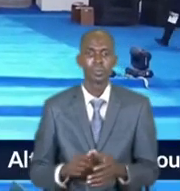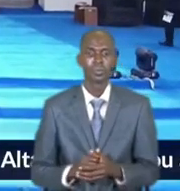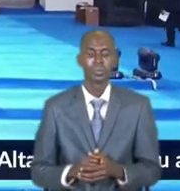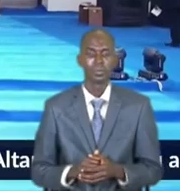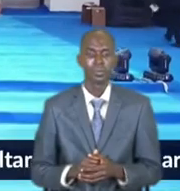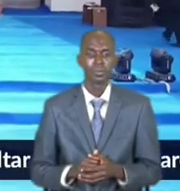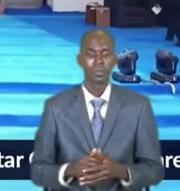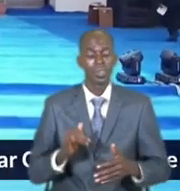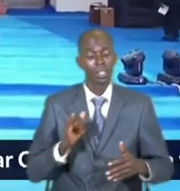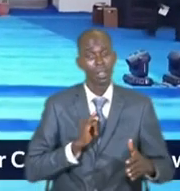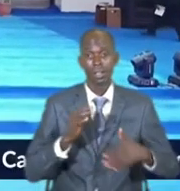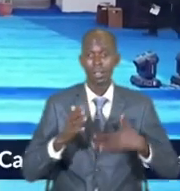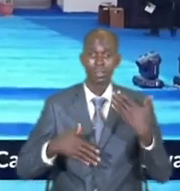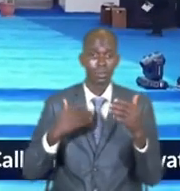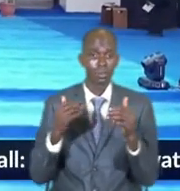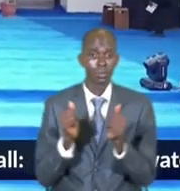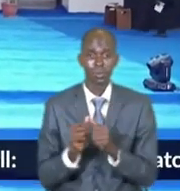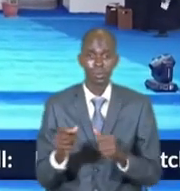Ana m eso gị ṅụrịa ọṅụ.